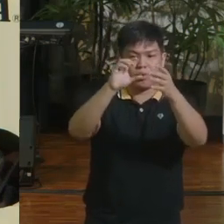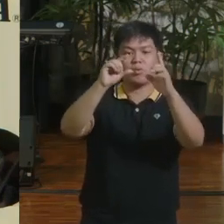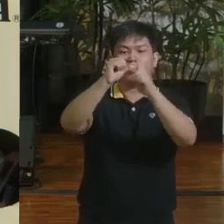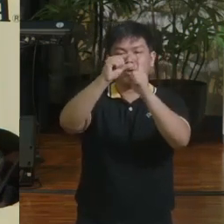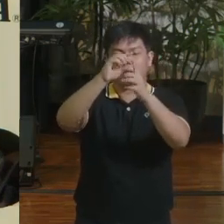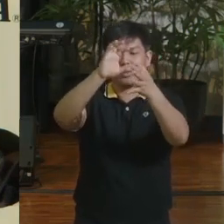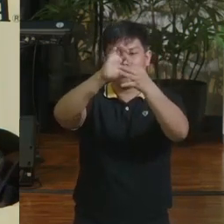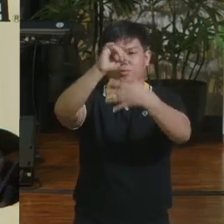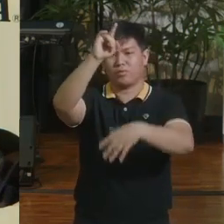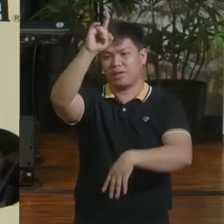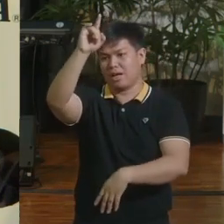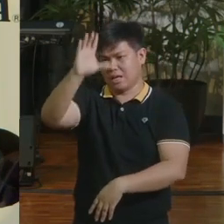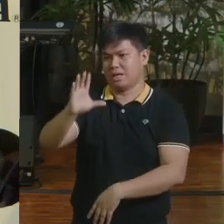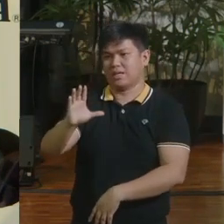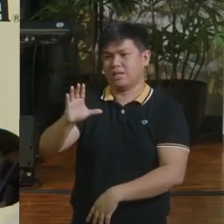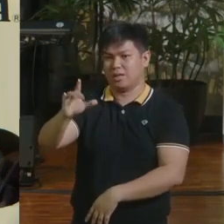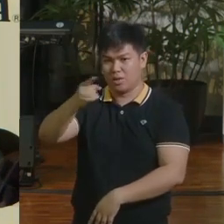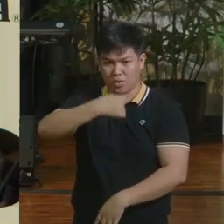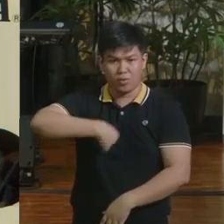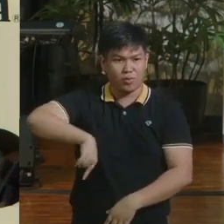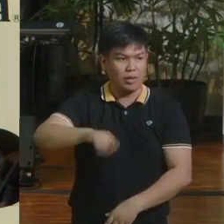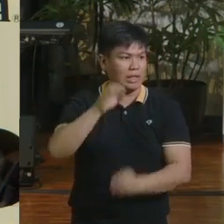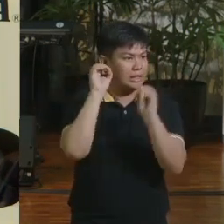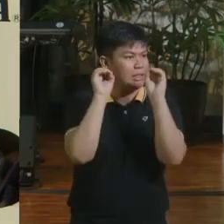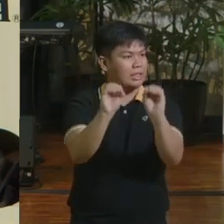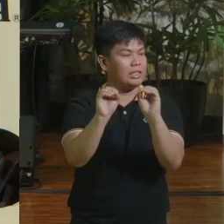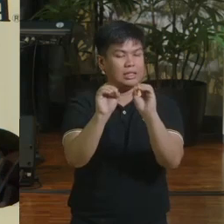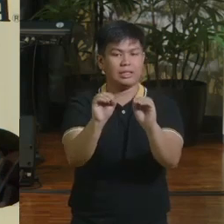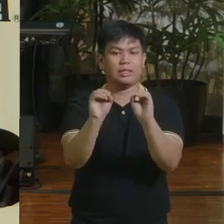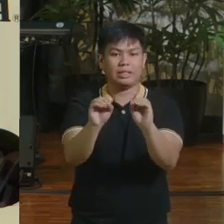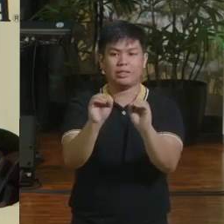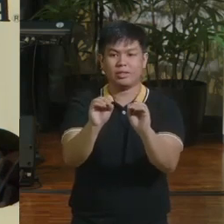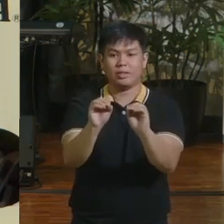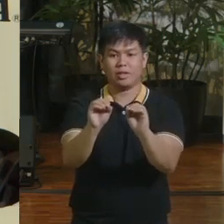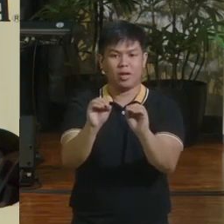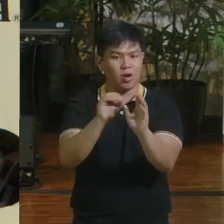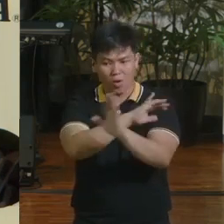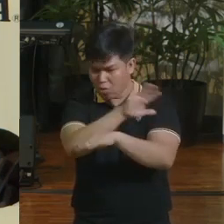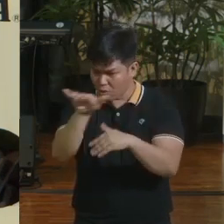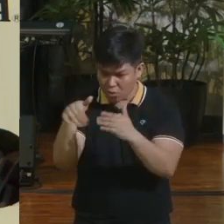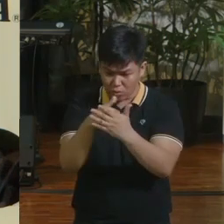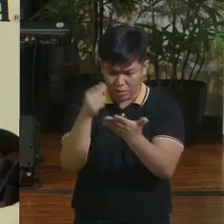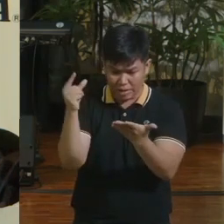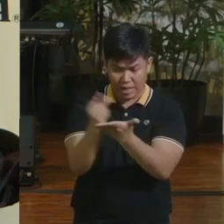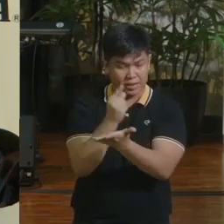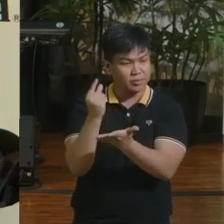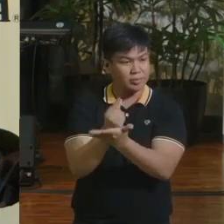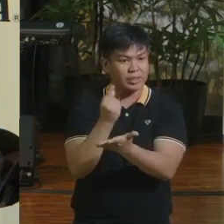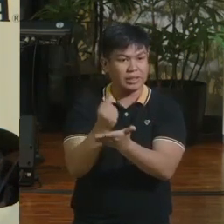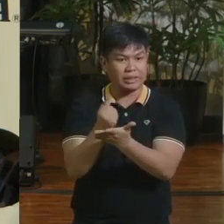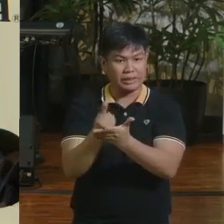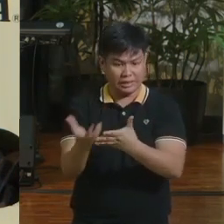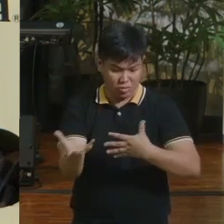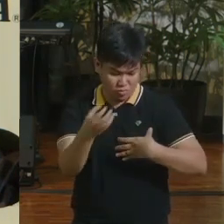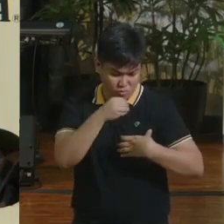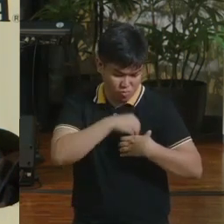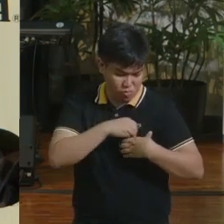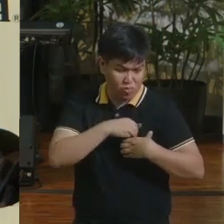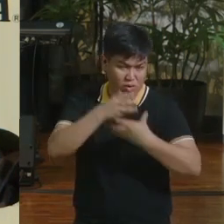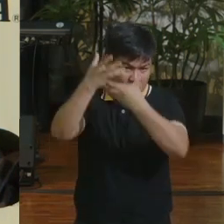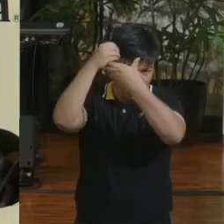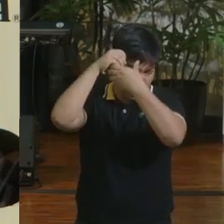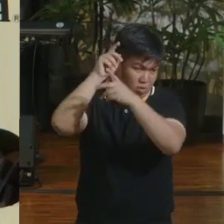ng Diyos, na ating binibitawan sa kanila. Yung pong gospel na yon sa kanilang puso't isipan,